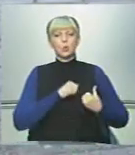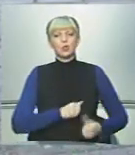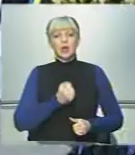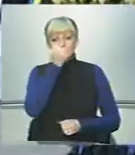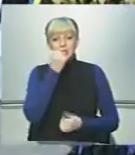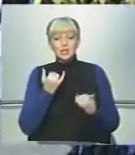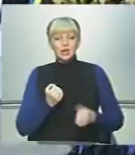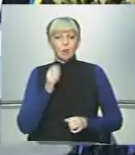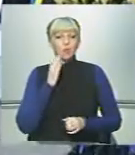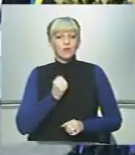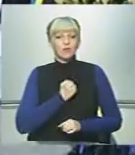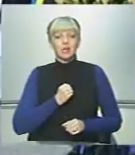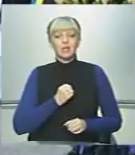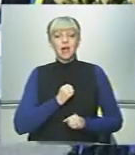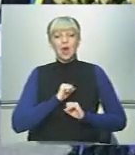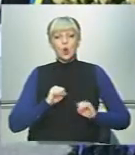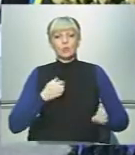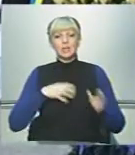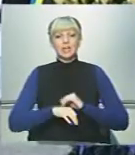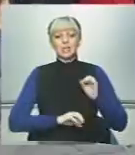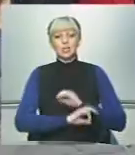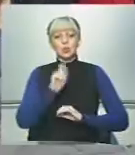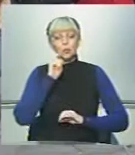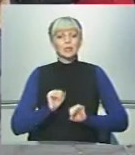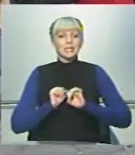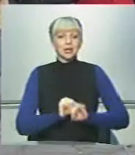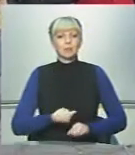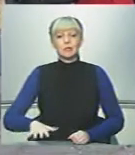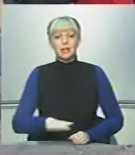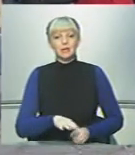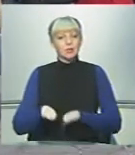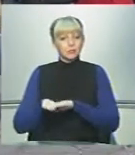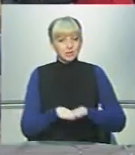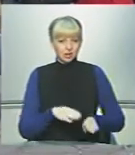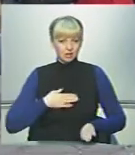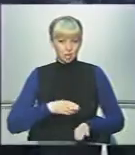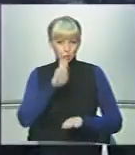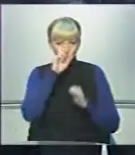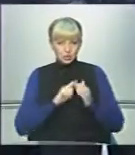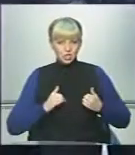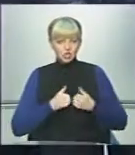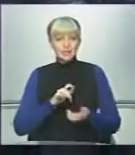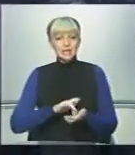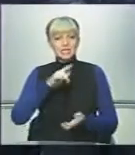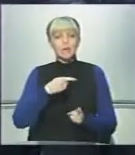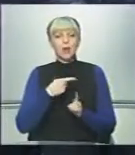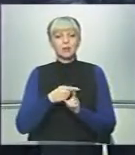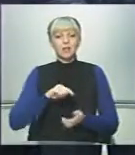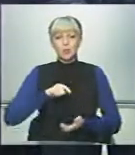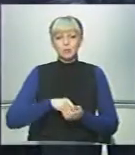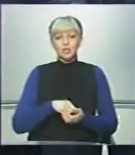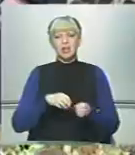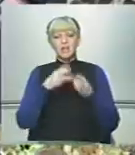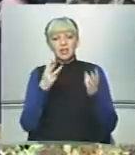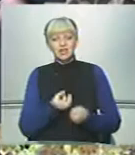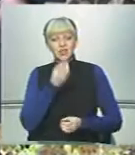нинішнім буковинським героям, котрі загинули на сході України, захищаючи територіальну цілісність нашої держави. Так, на центральному кладовищі міста вінки